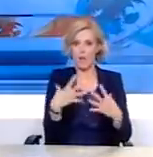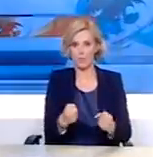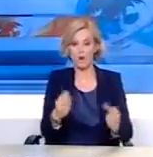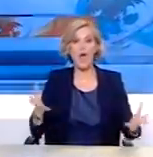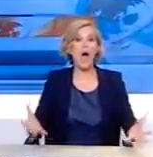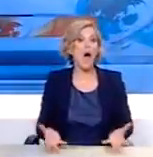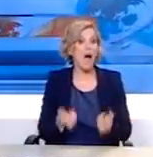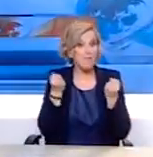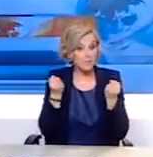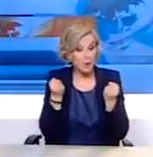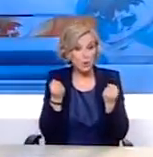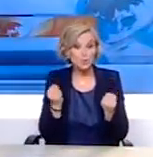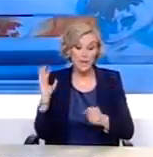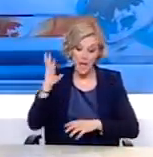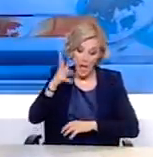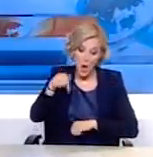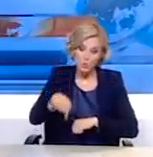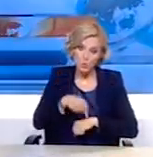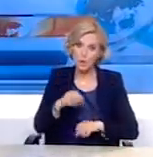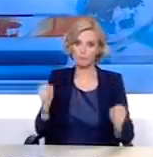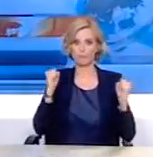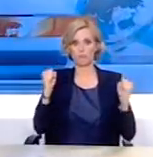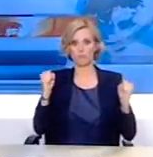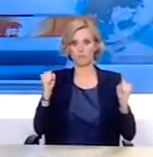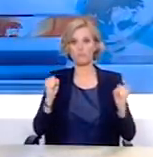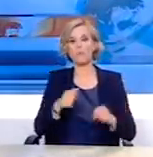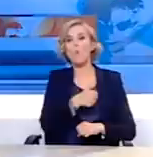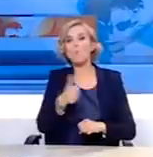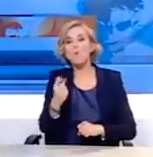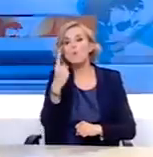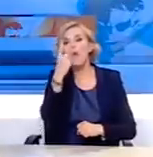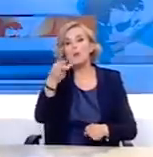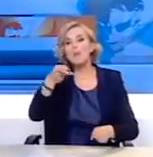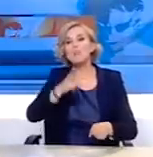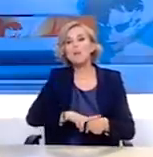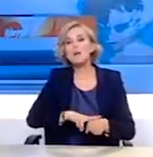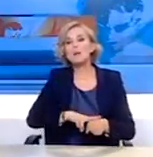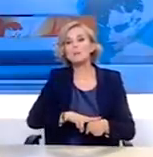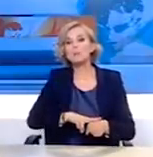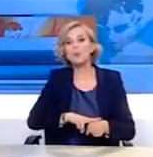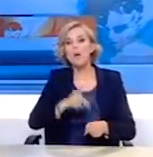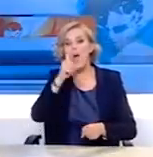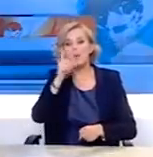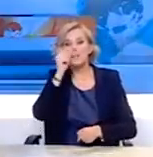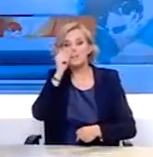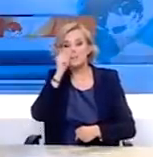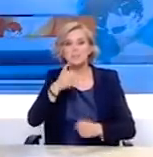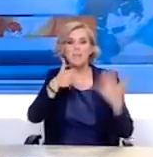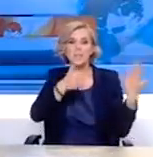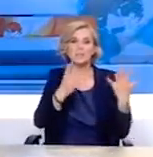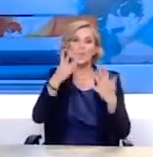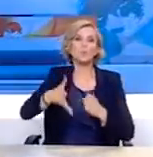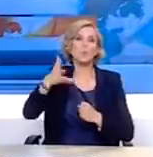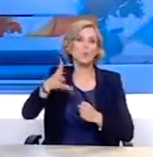Ευτυχώς δεν έχουμε απώλειες. Είχαμε έναν θάνατο αρχικά, έναν 68χρονο σε